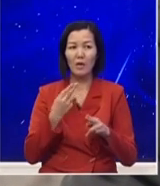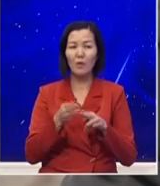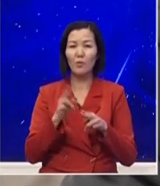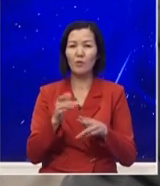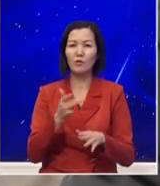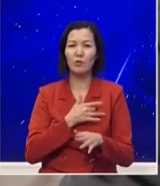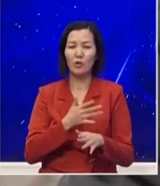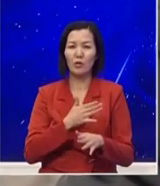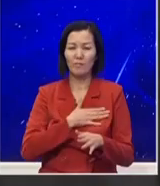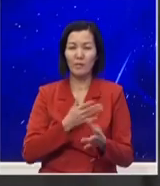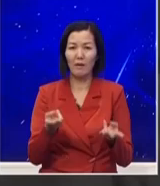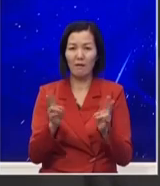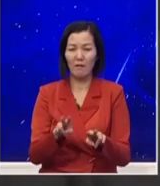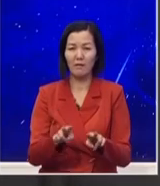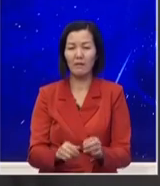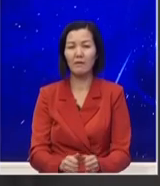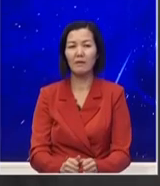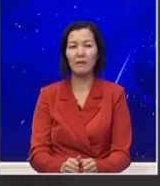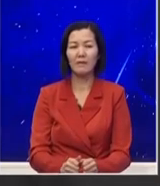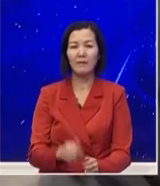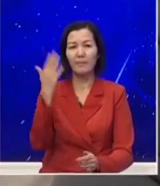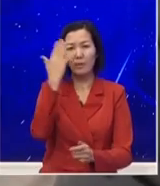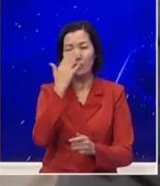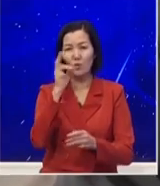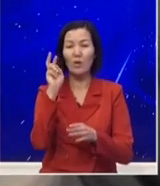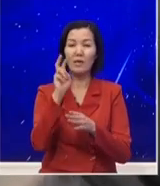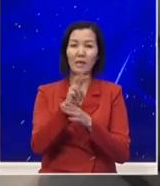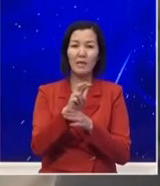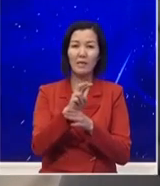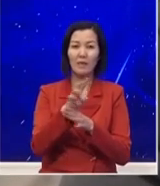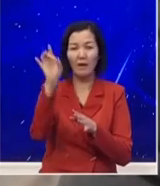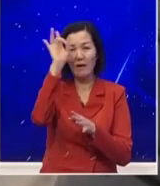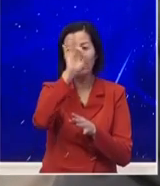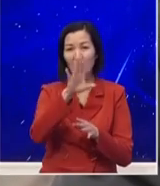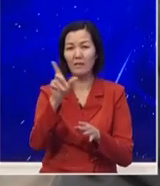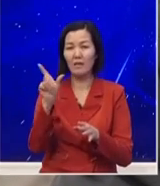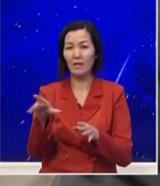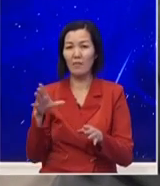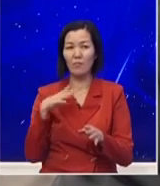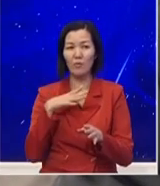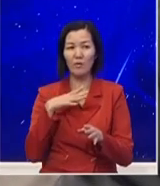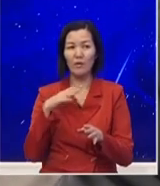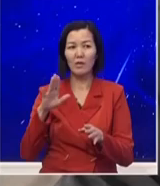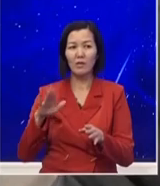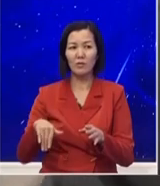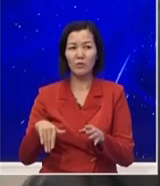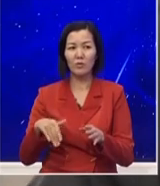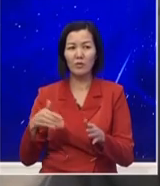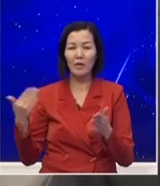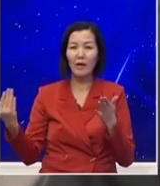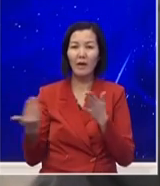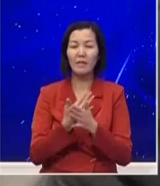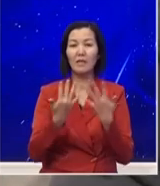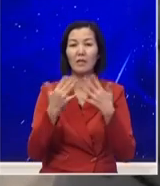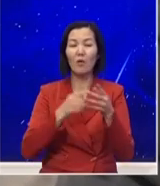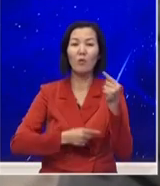жүрегімде қалады. Иман болсын. Киноға келді, знаменитый болды. Иә, сосын қайтан ауылға